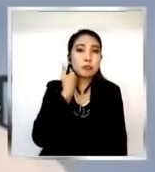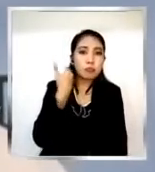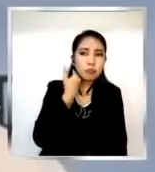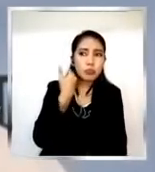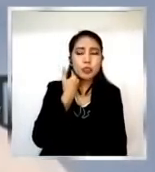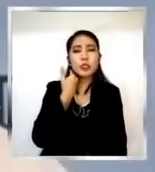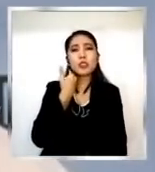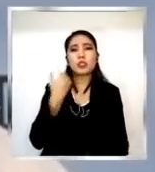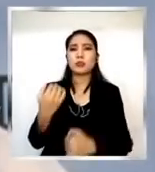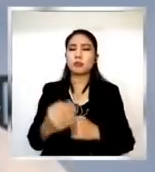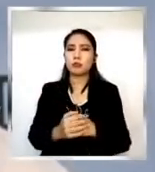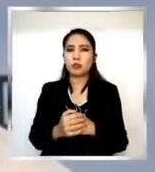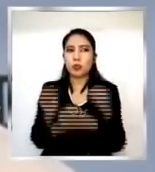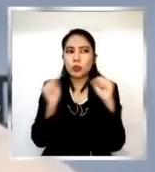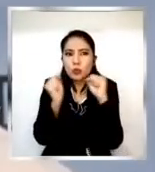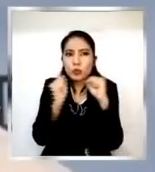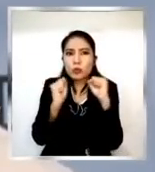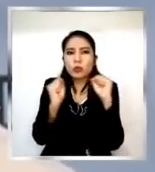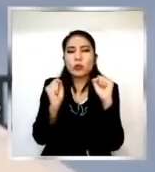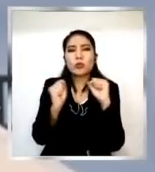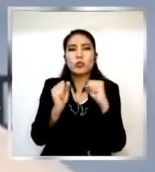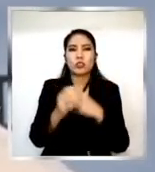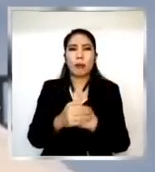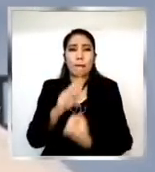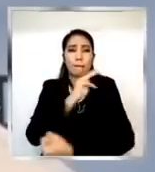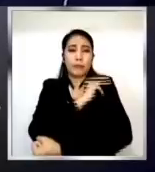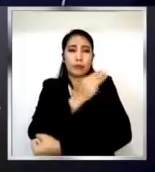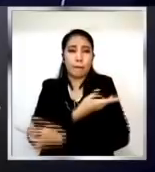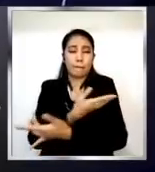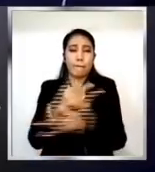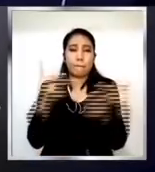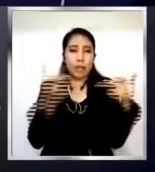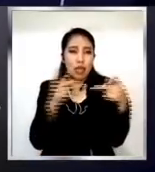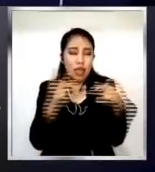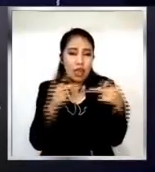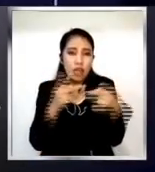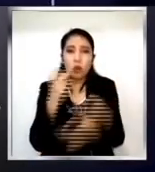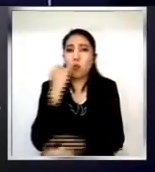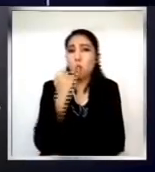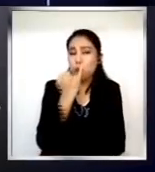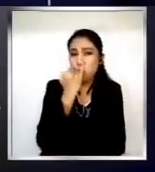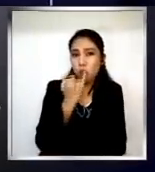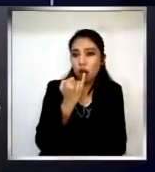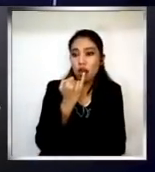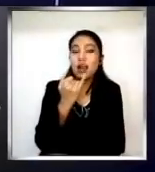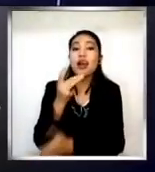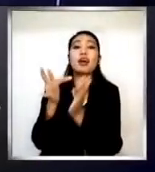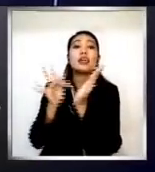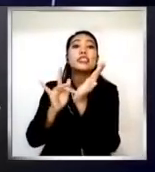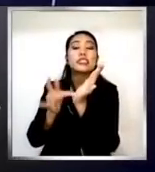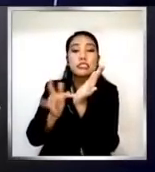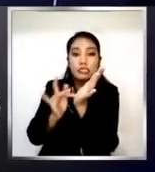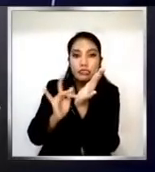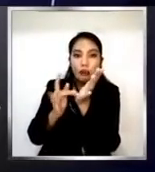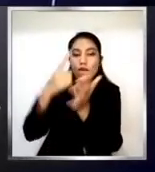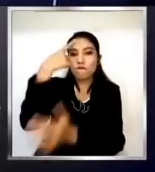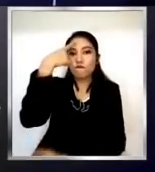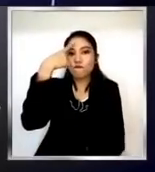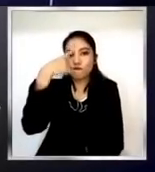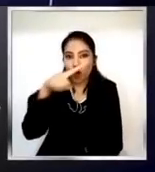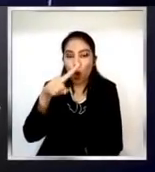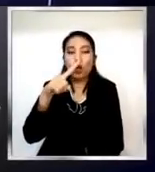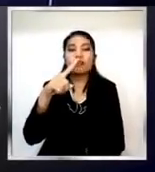cold, muscle soreness, stuffy and runny nose. Ito ay gamot para sa mga pasyente na may symptoms ng mga